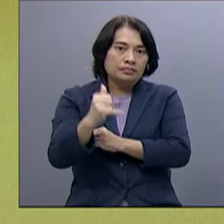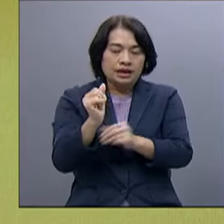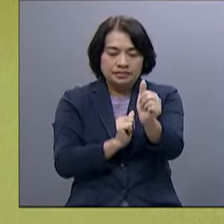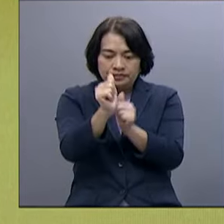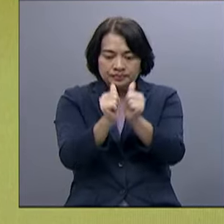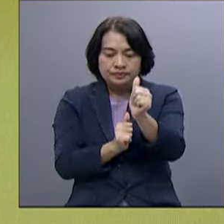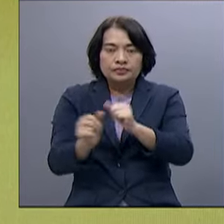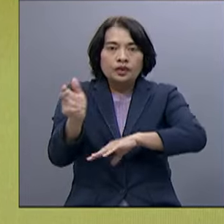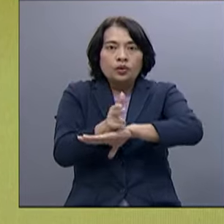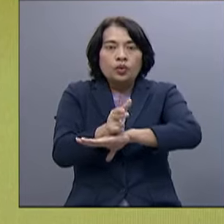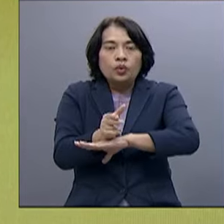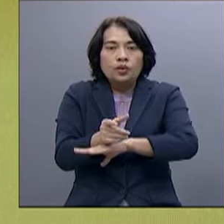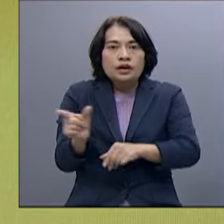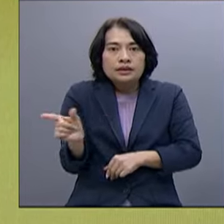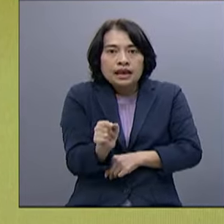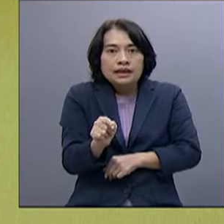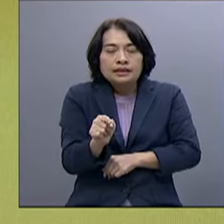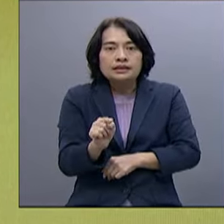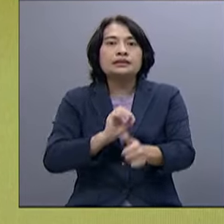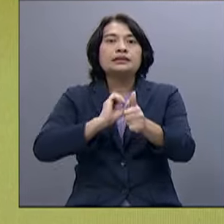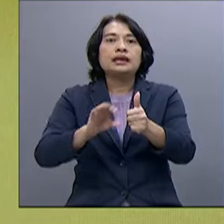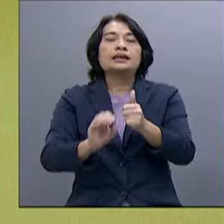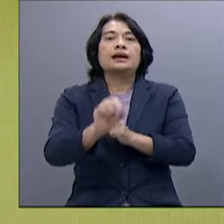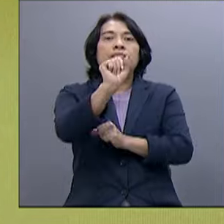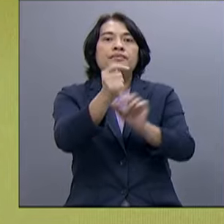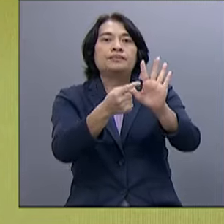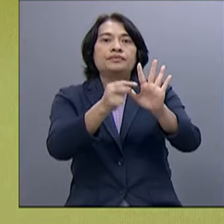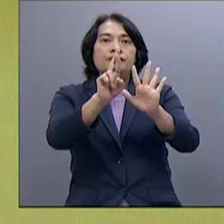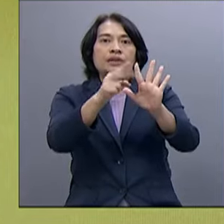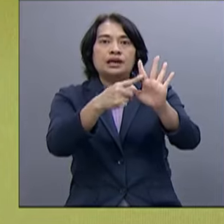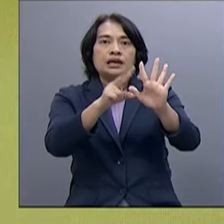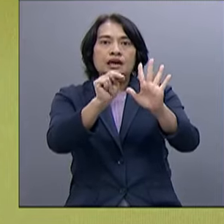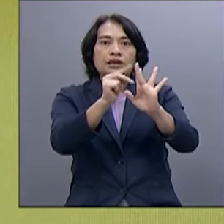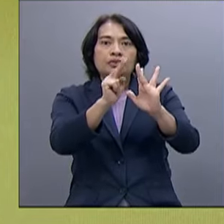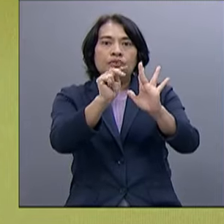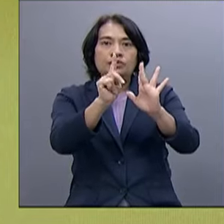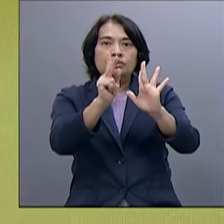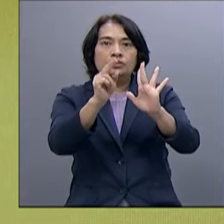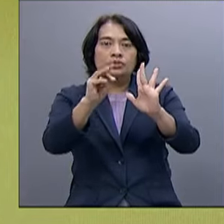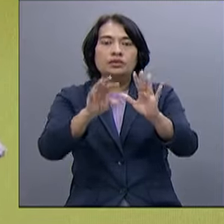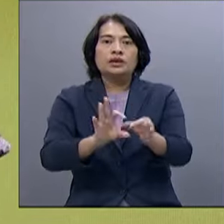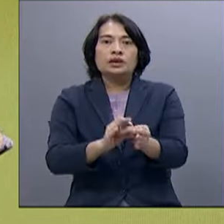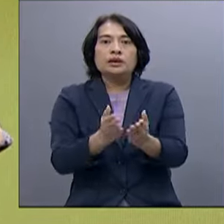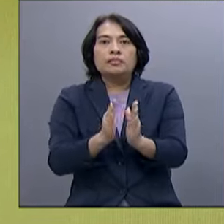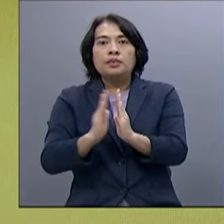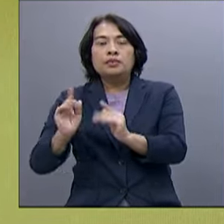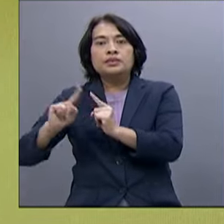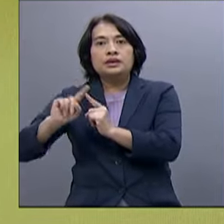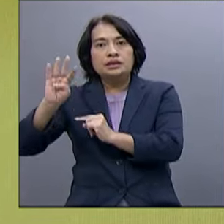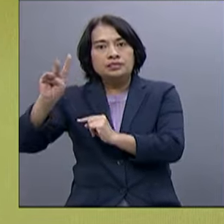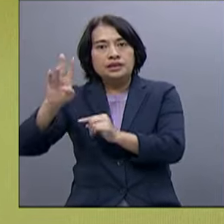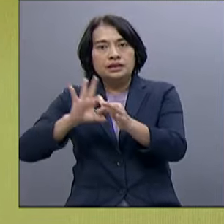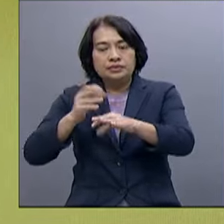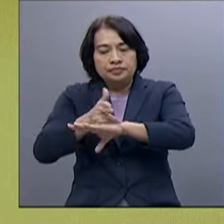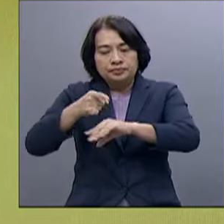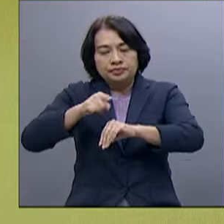คลิปสั้นแนะนำเรื่องจากสารานุกรมไทยสำหรับเยาวชนเล่ม44ค่ะเพื่อถ่ายทอดเป็นคลิปสั้นสนุกสนานสร้างสร